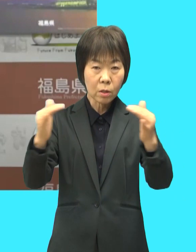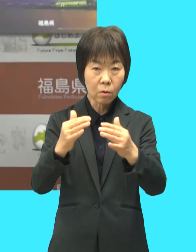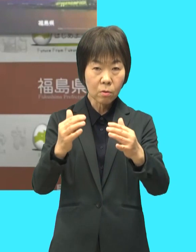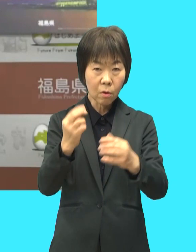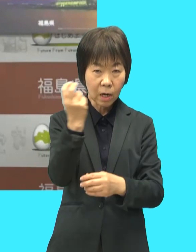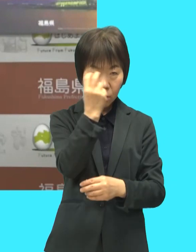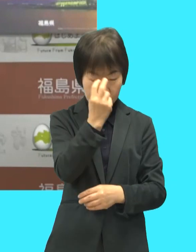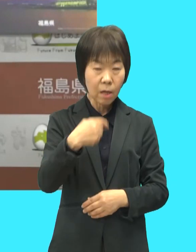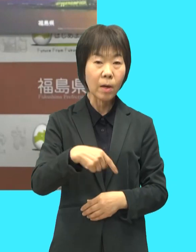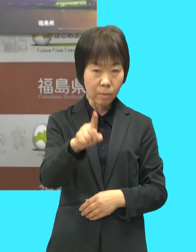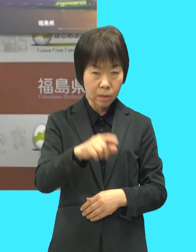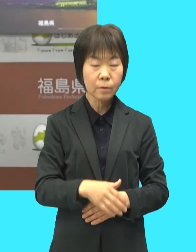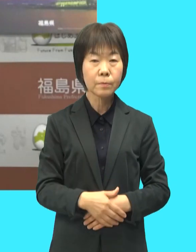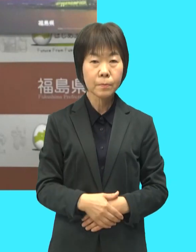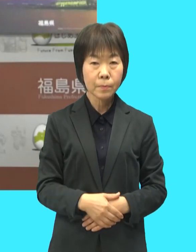守ってまいります。